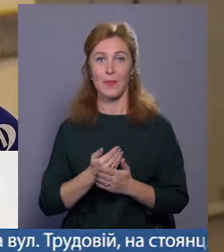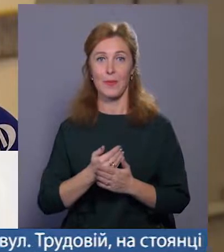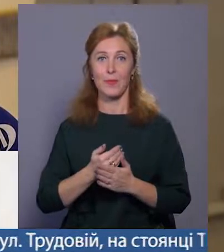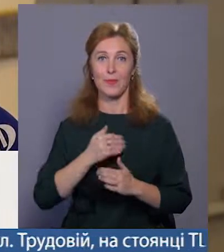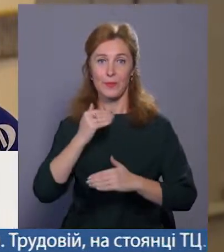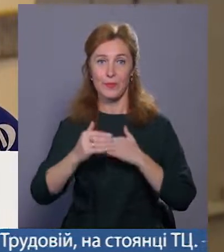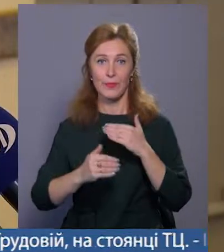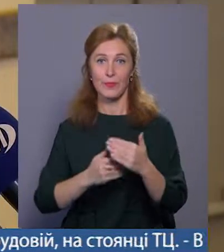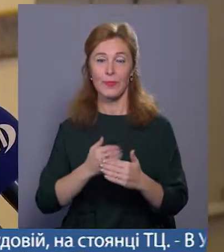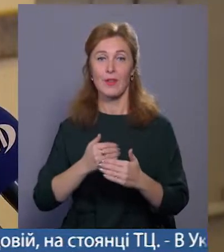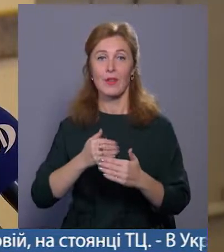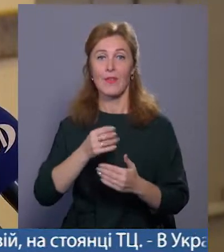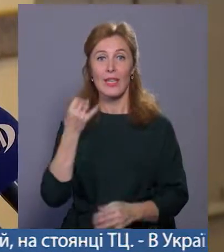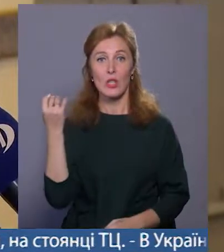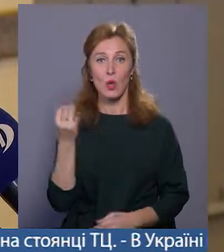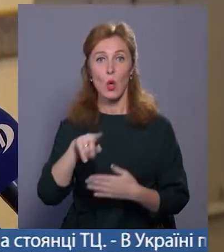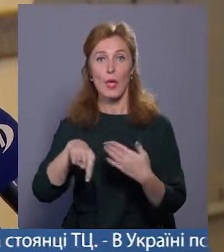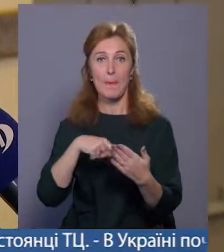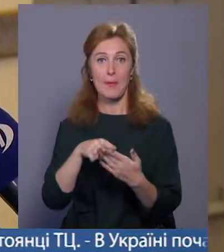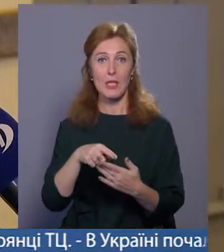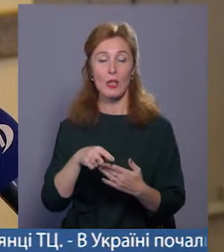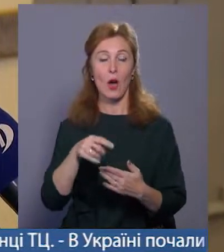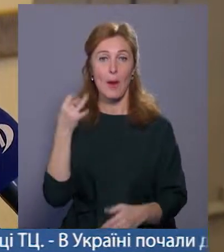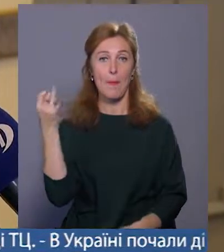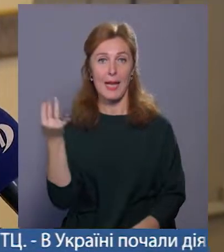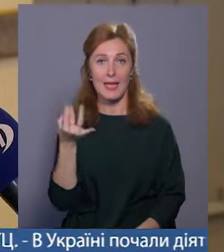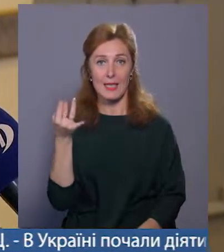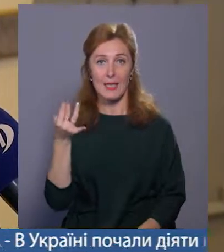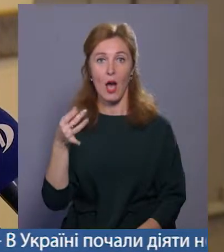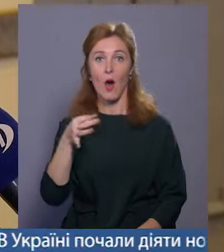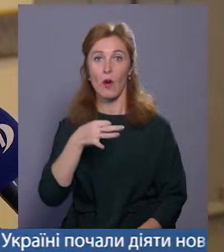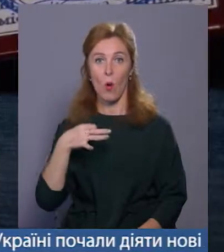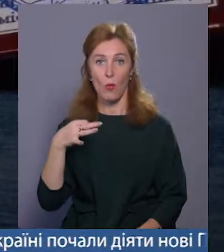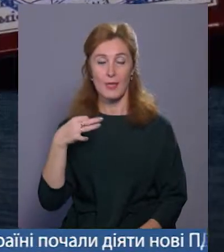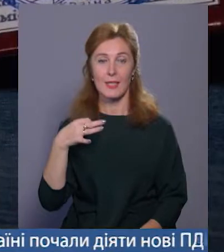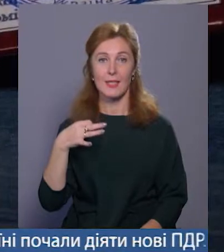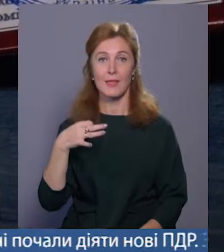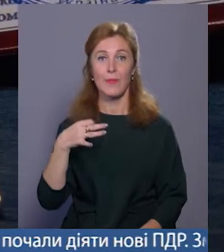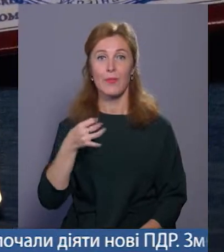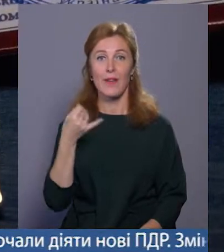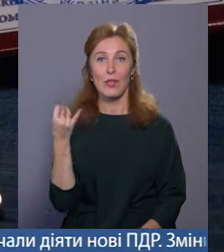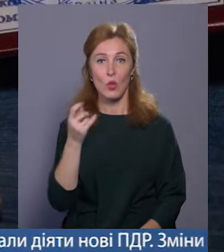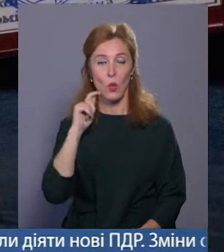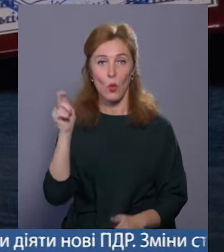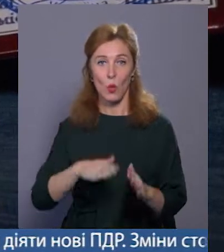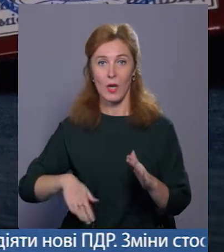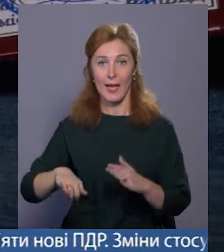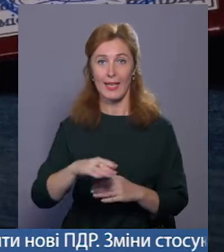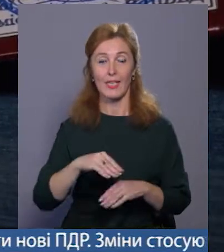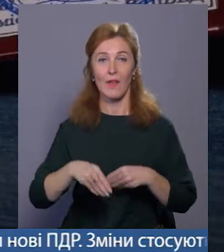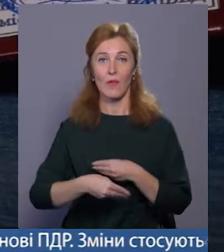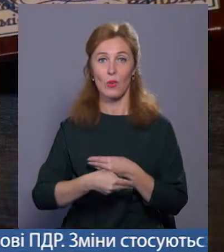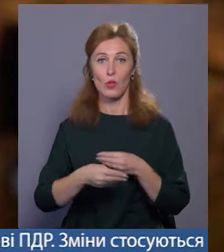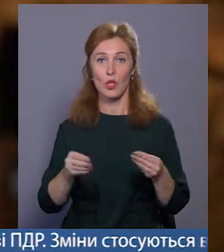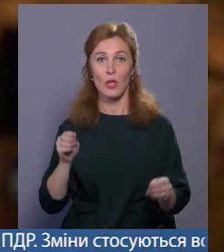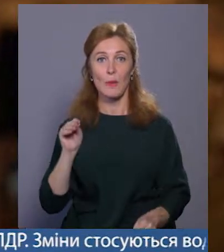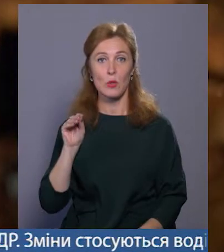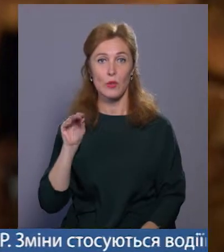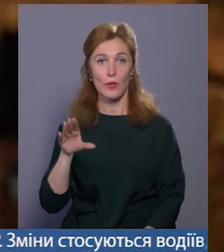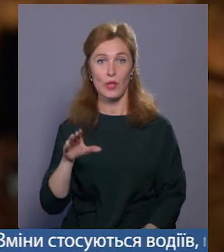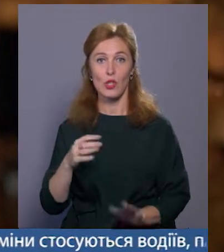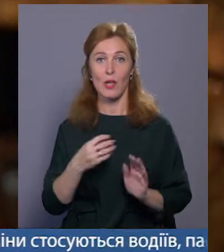історії міста Хмельницького, в історії Хмельницької області і в історії України. Очільнику міста вручили посвідчення і нагрудний знак, а